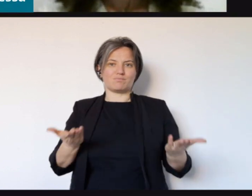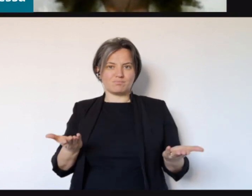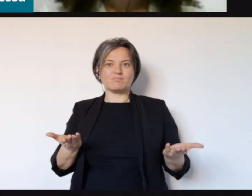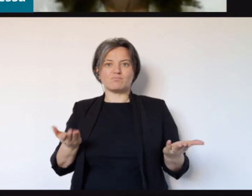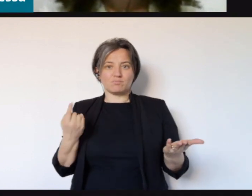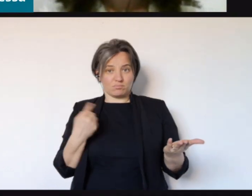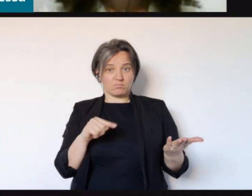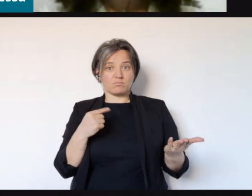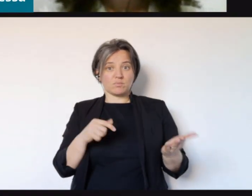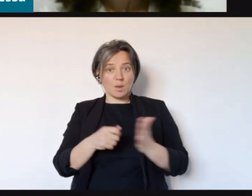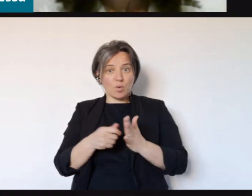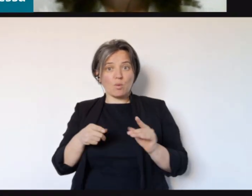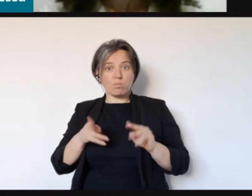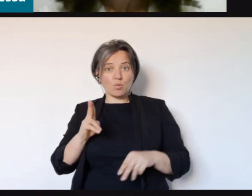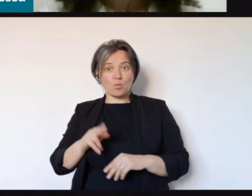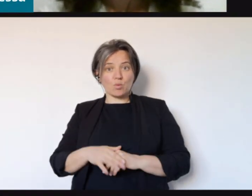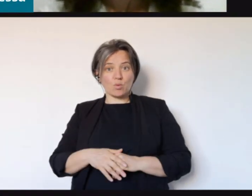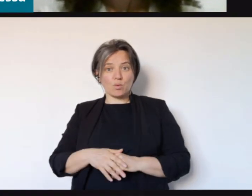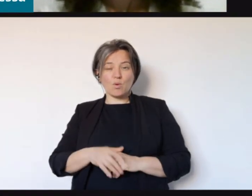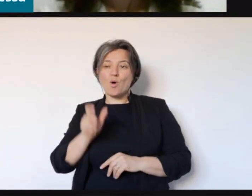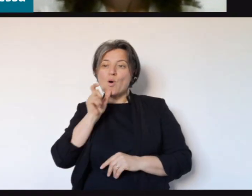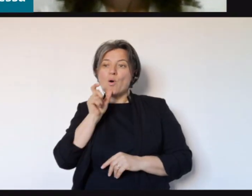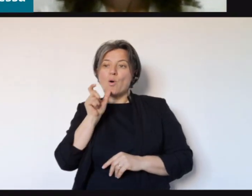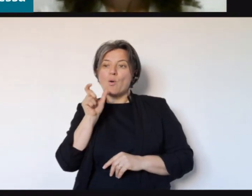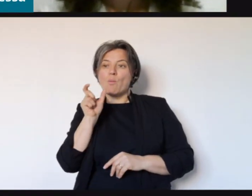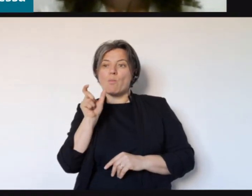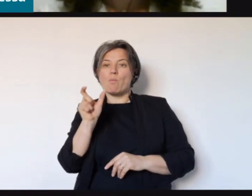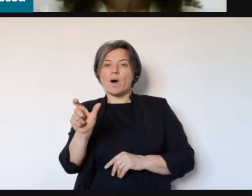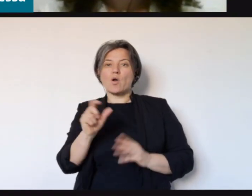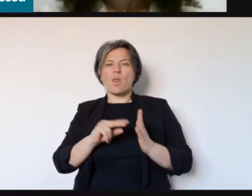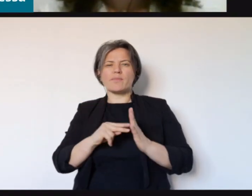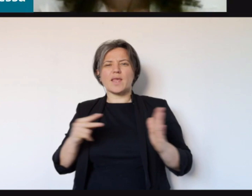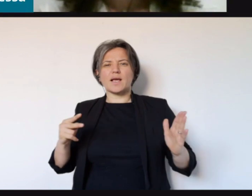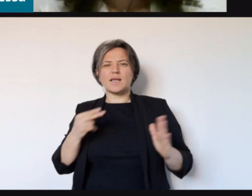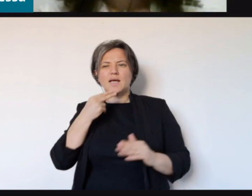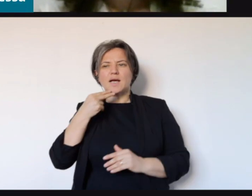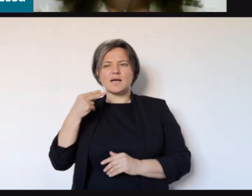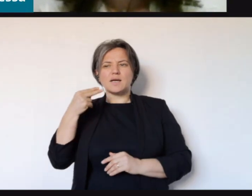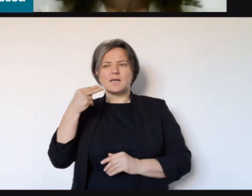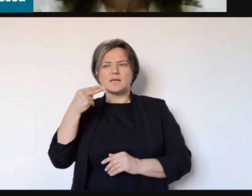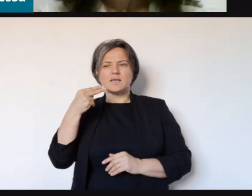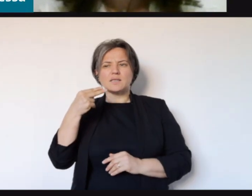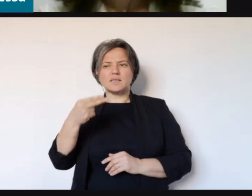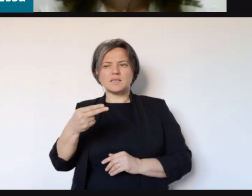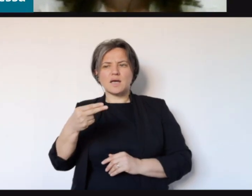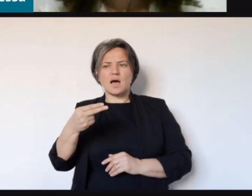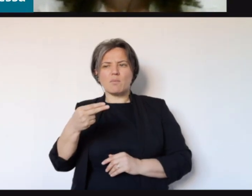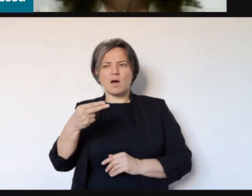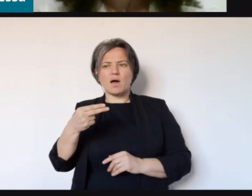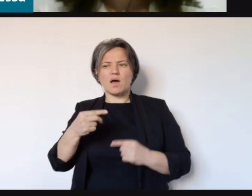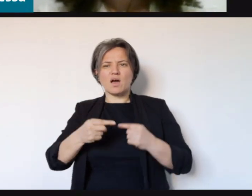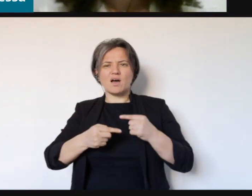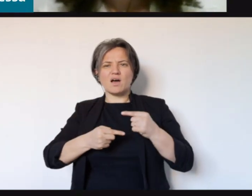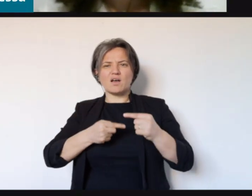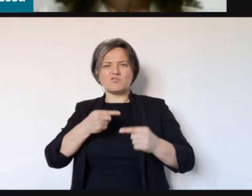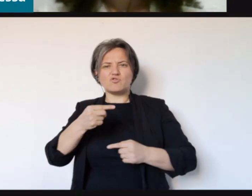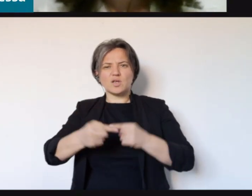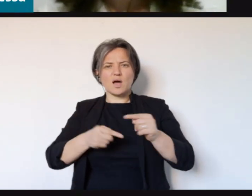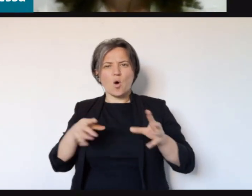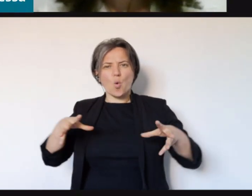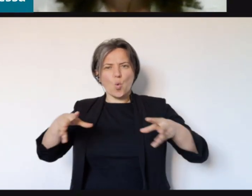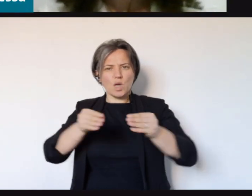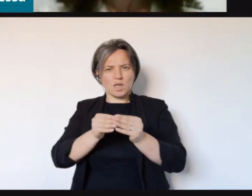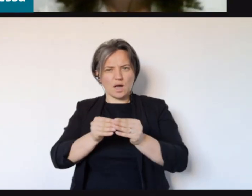Questo è un passaggio in più. Termine tecnico, si chiamano unità di generazione,